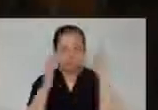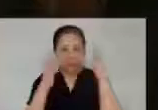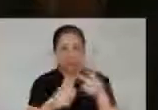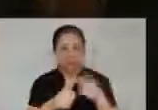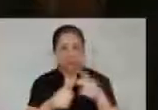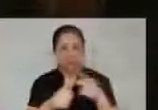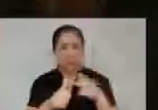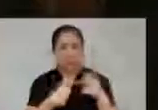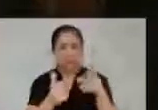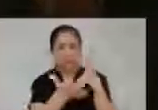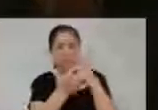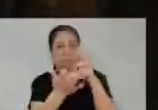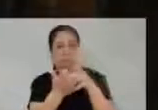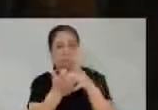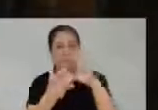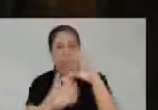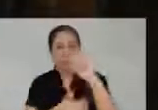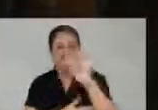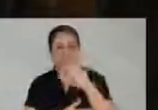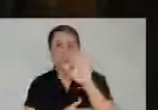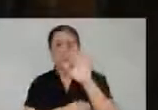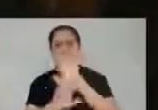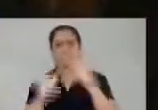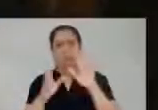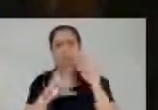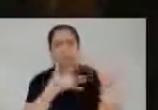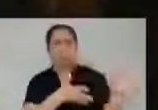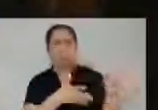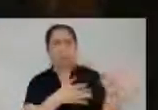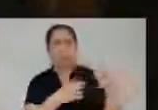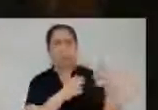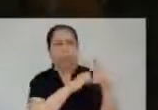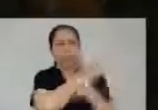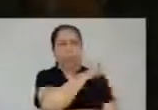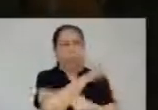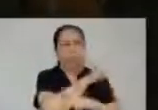ang magtuturok ng bakuna sa sarili mo. Makinig po tayo sa mga eksperto.